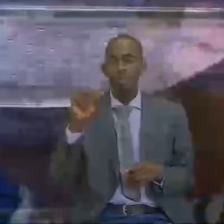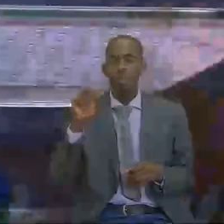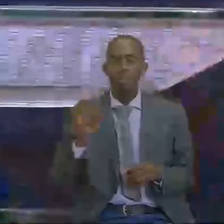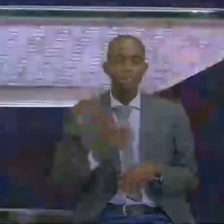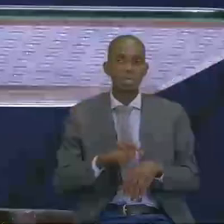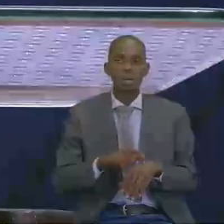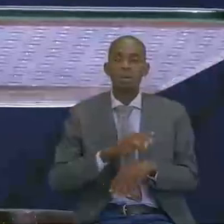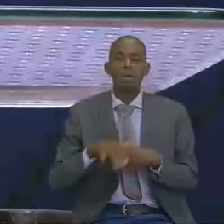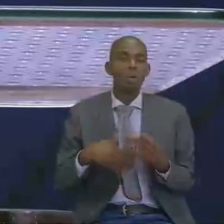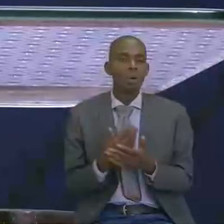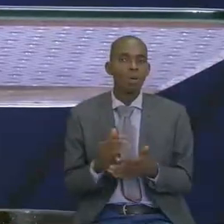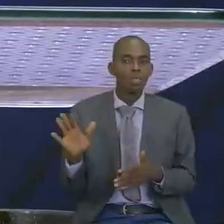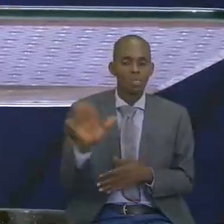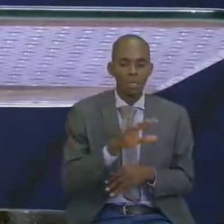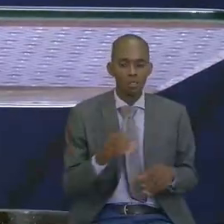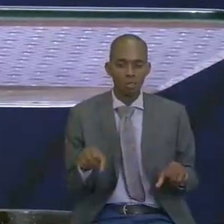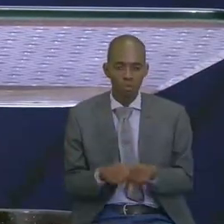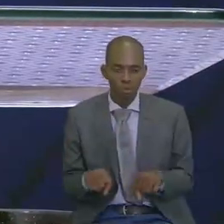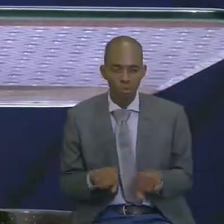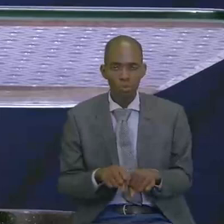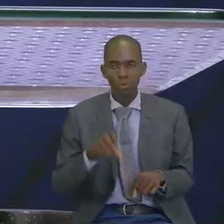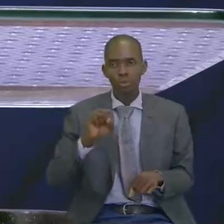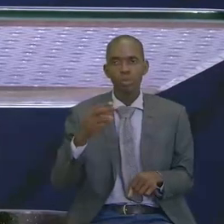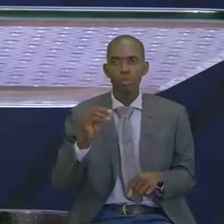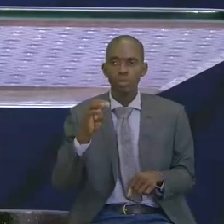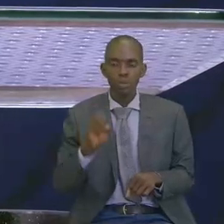avec leurs boucliers, avec